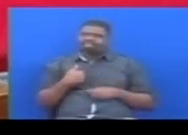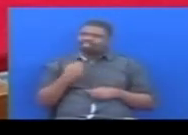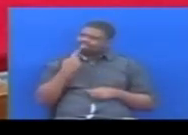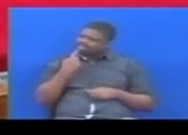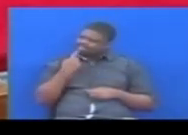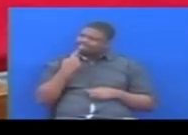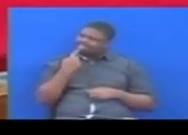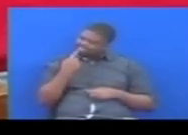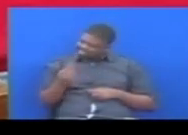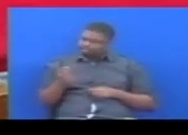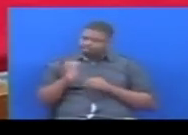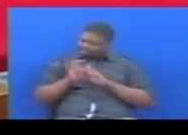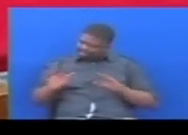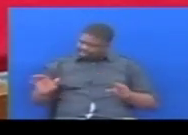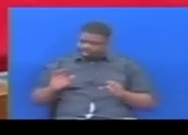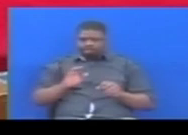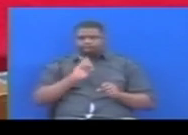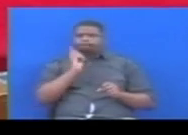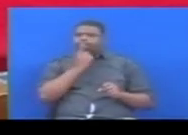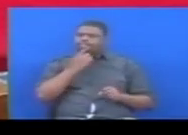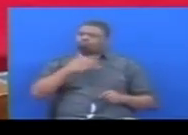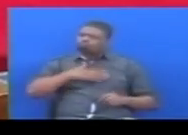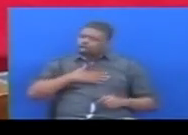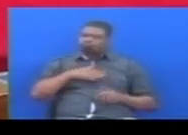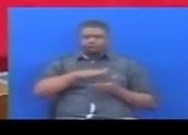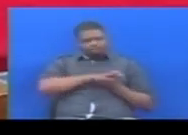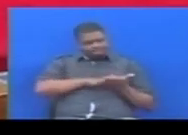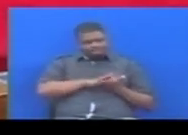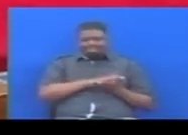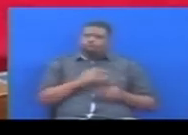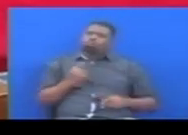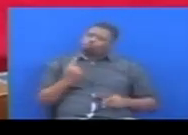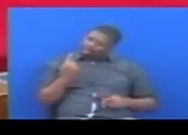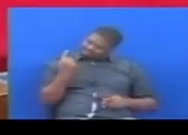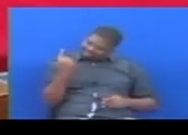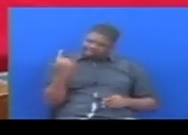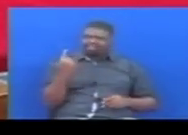swali, katika majibu yangu ya kwanza, katika jibu la msingi,